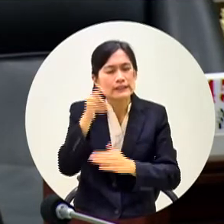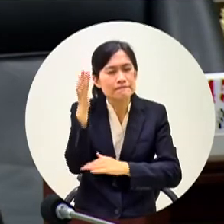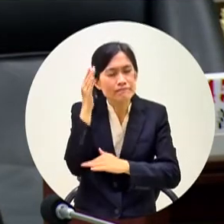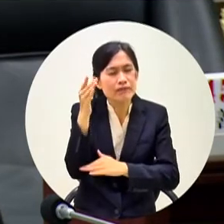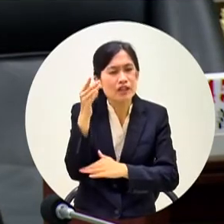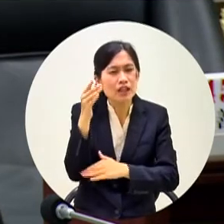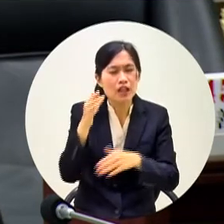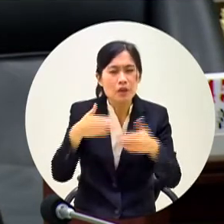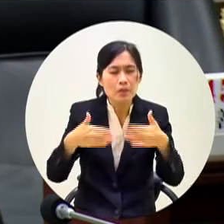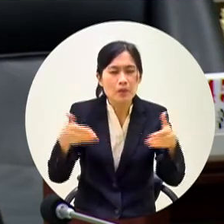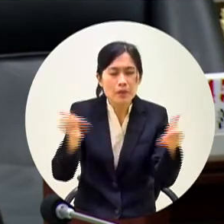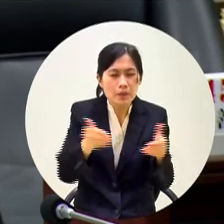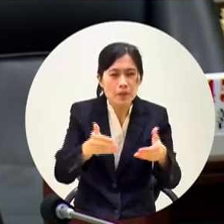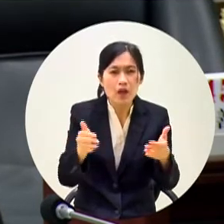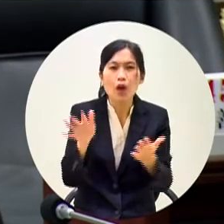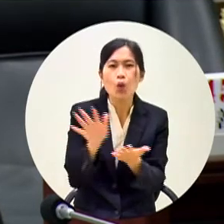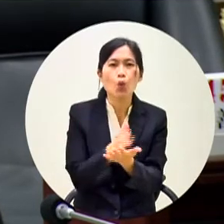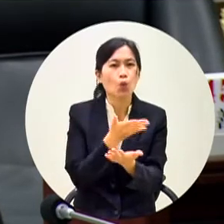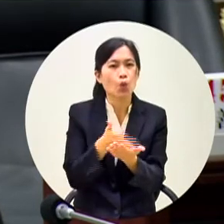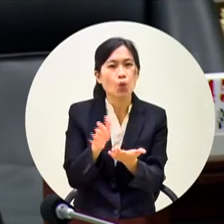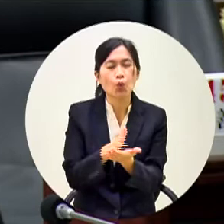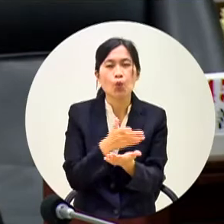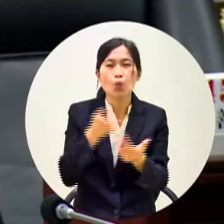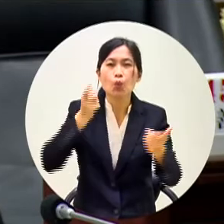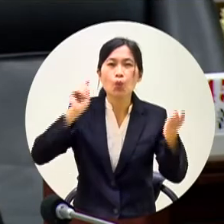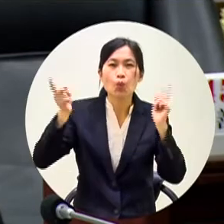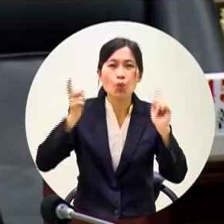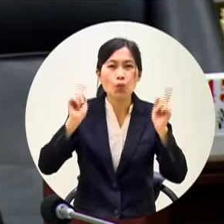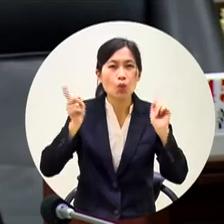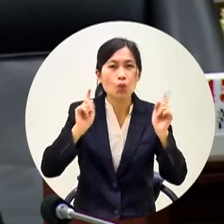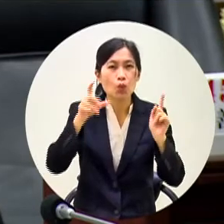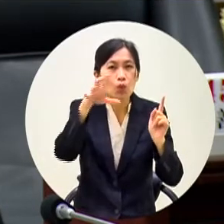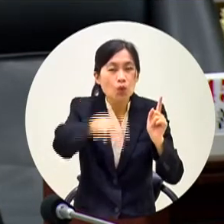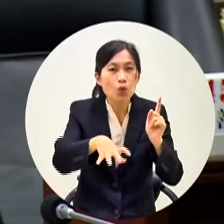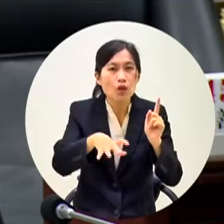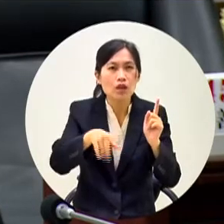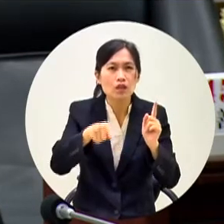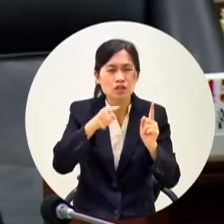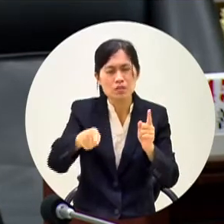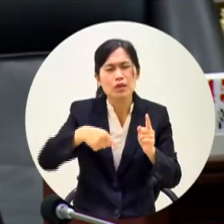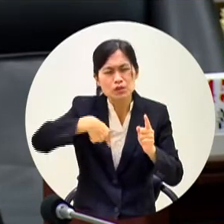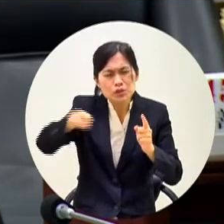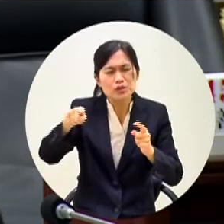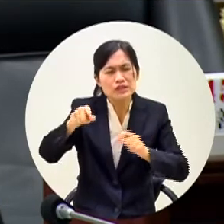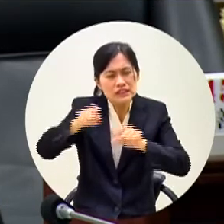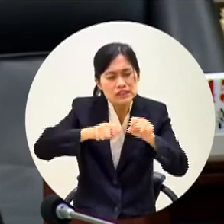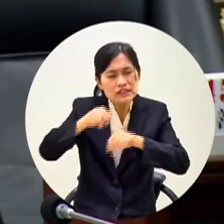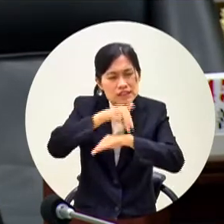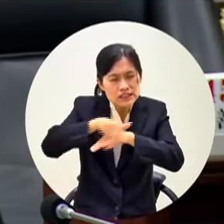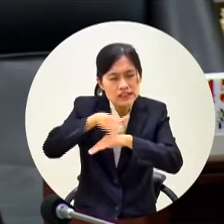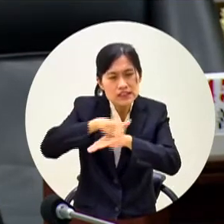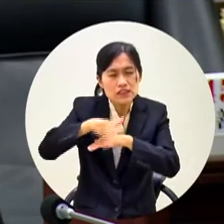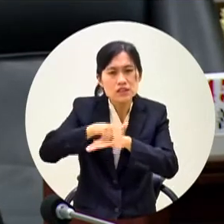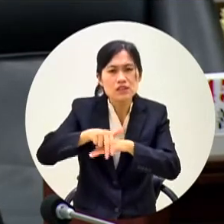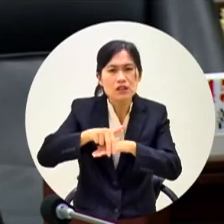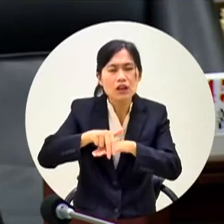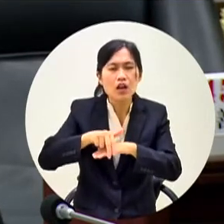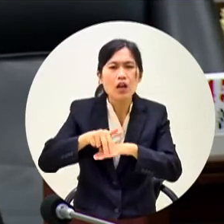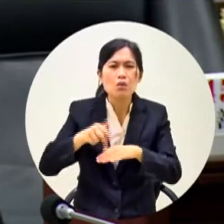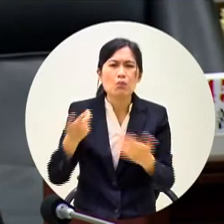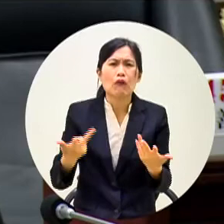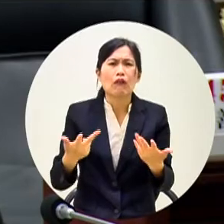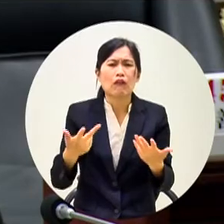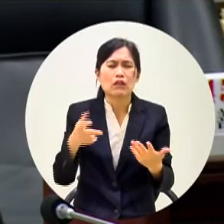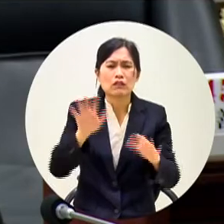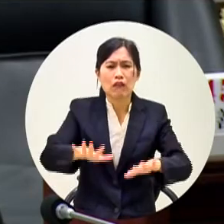也好，啊，提供看要，吼恁落来规划嘛，卖讲甲这块地趴荒地啊，这规样规